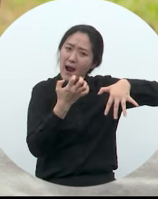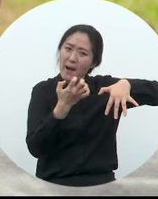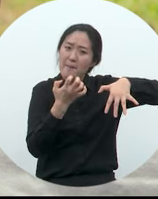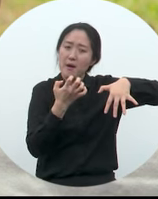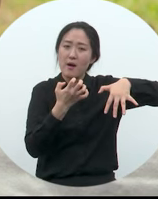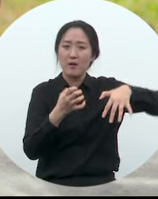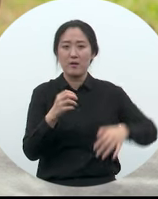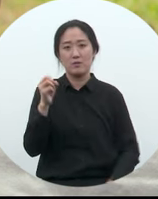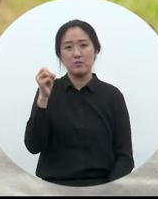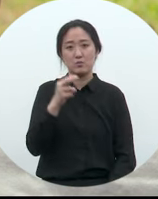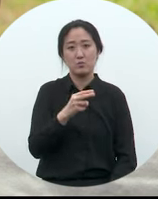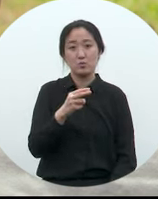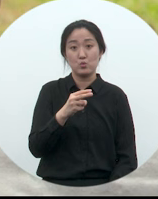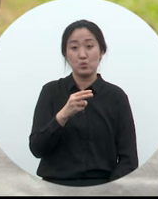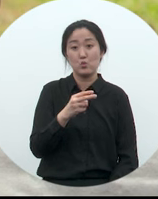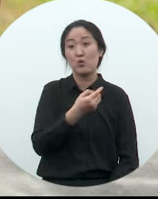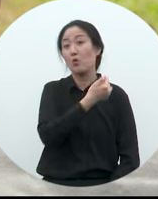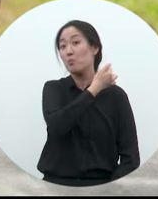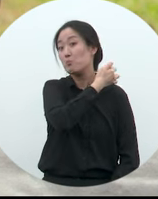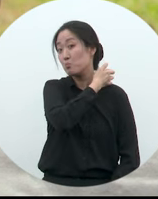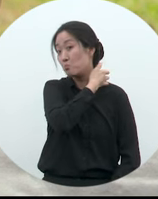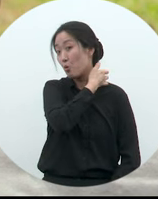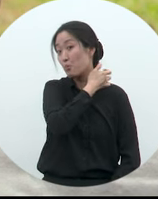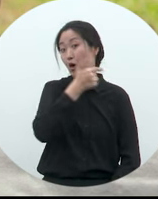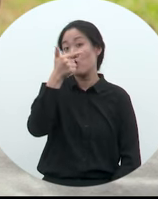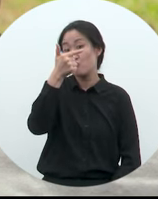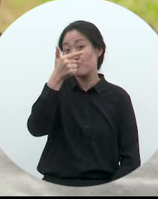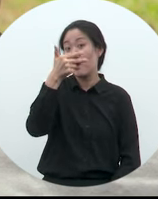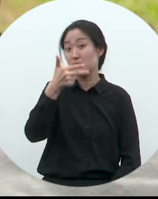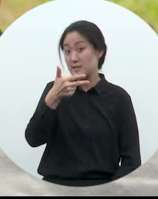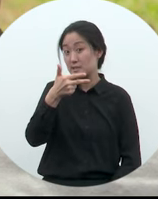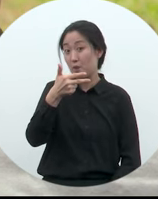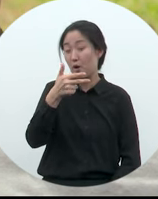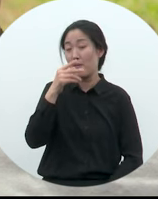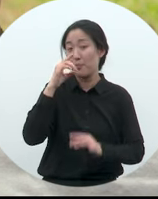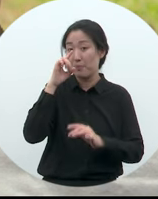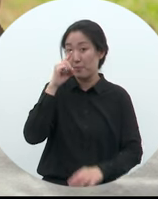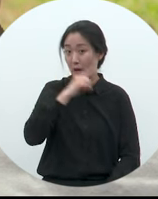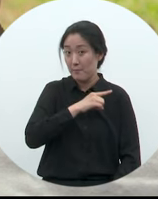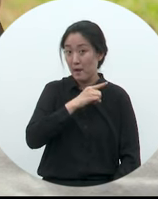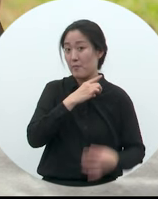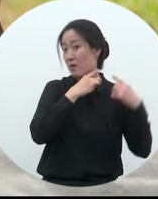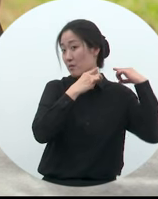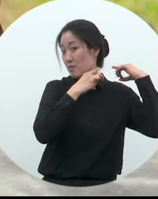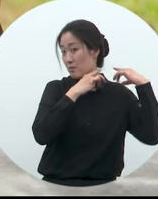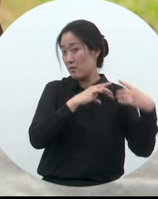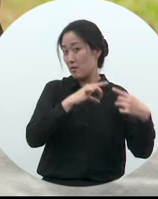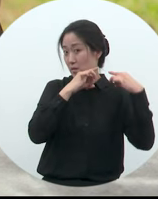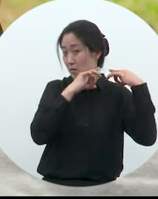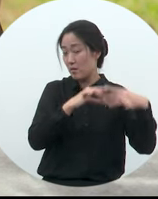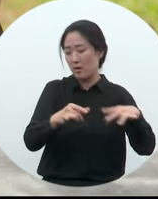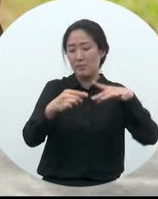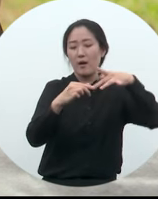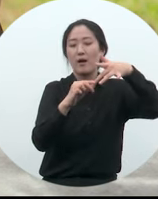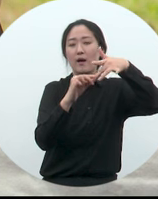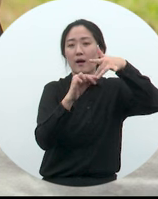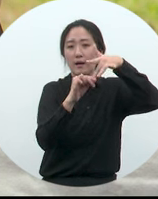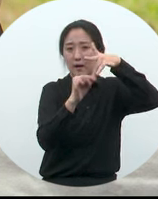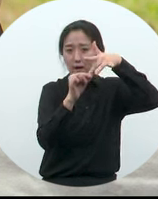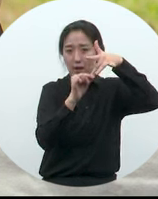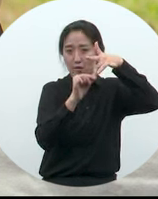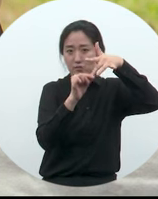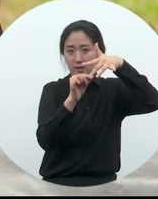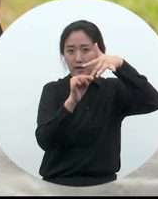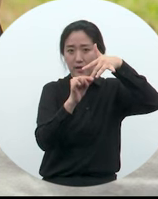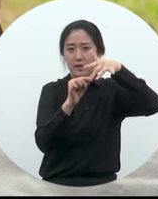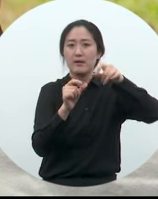아프기도 하고, 그 다음에 목뼈 6번, 7번이 안 좋으면은요, 목에서부터 시작해 쭉이 가운데 손가락 쪽이